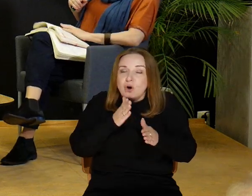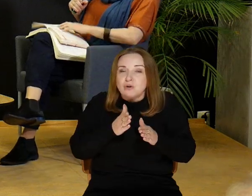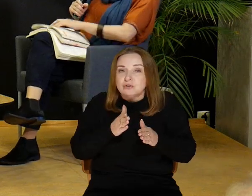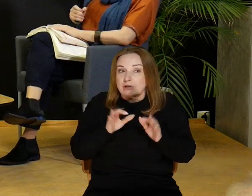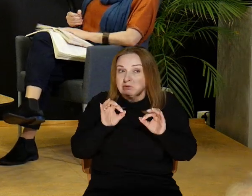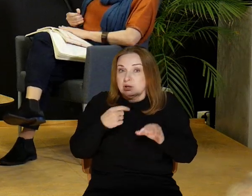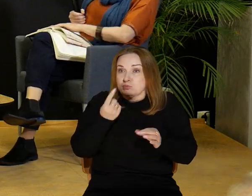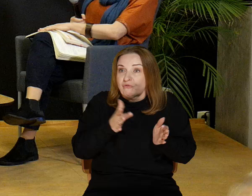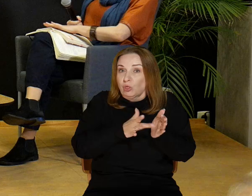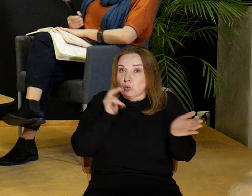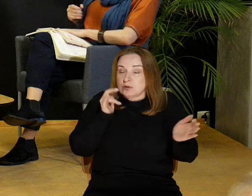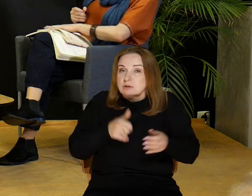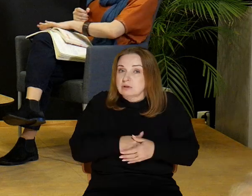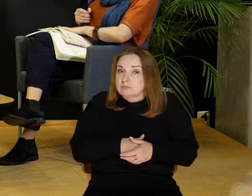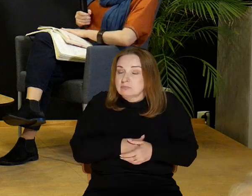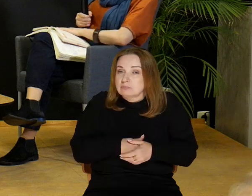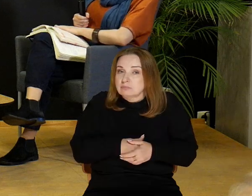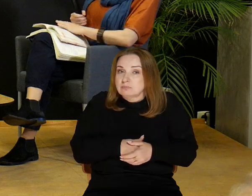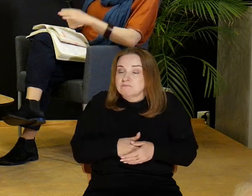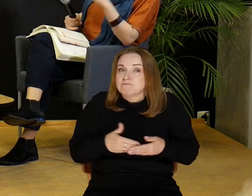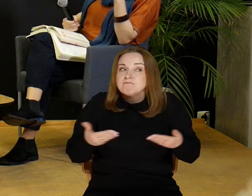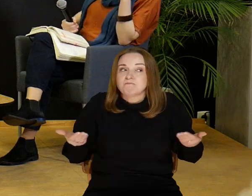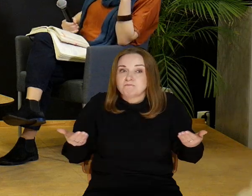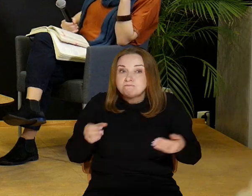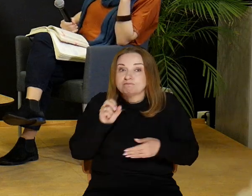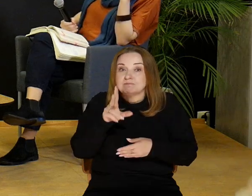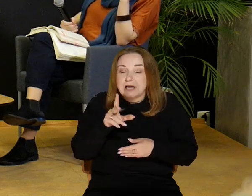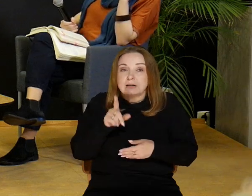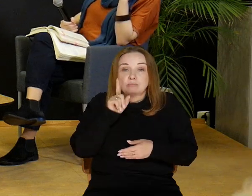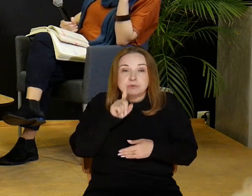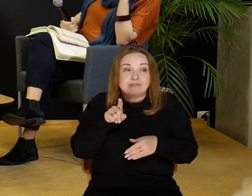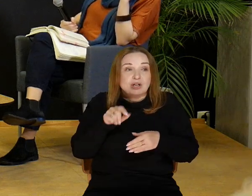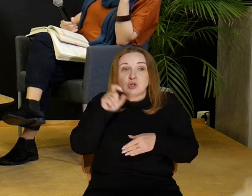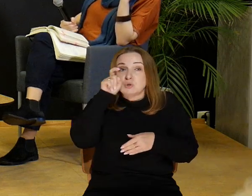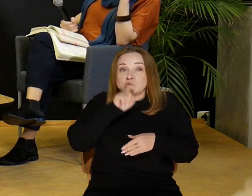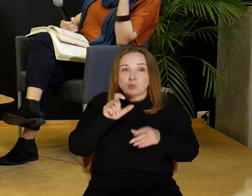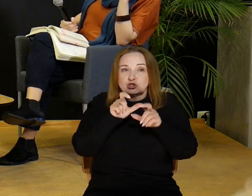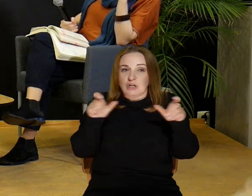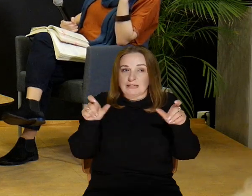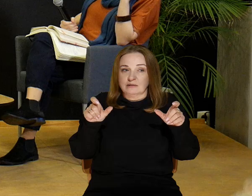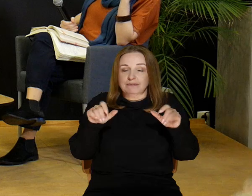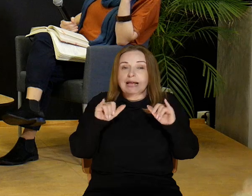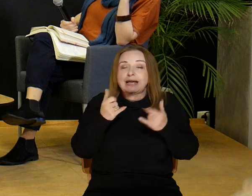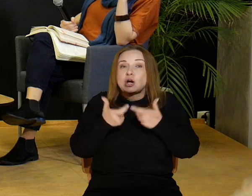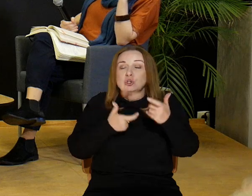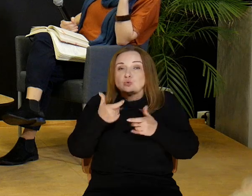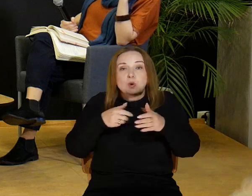Donald Tusk? No właśnie, znaczy to są bardzo złe czasy na to, żeby wyjść